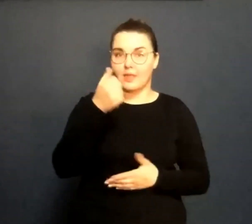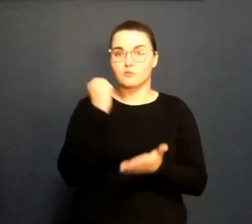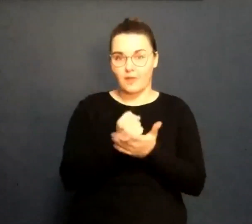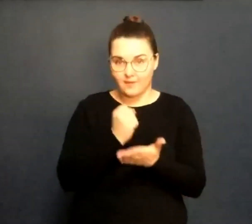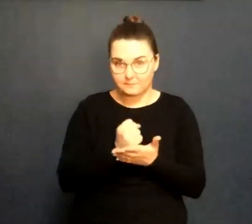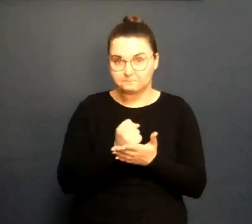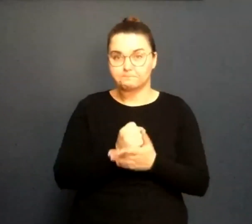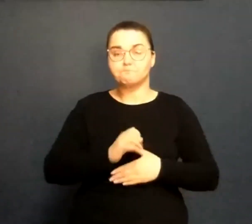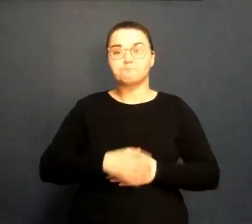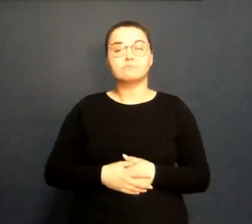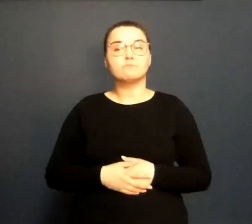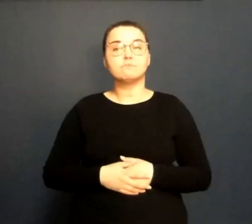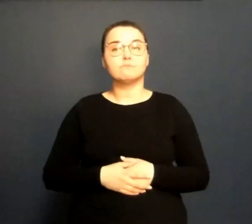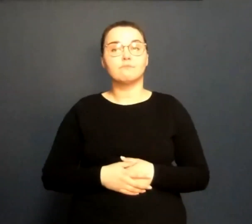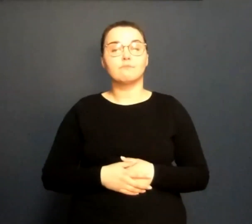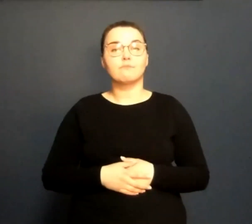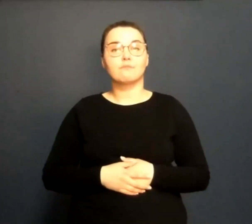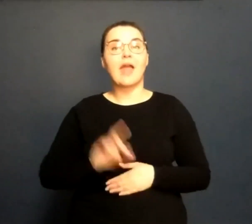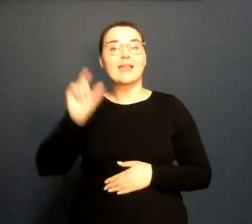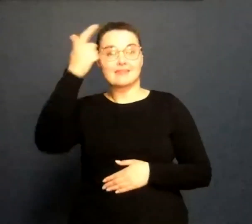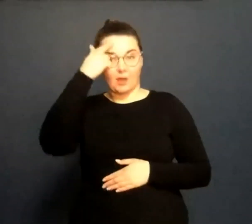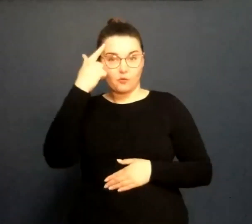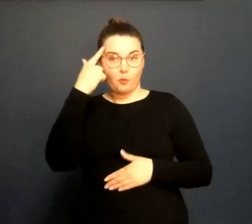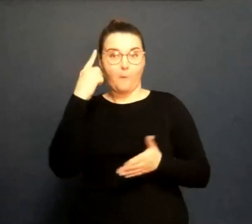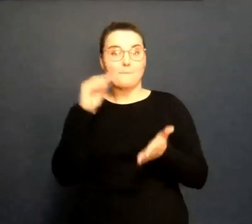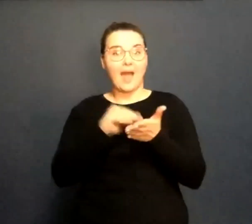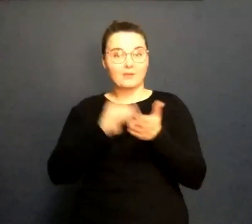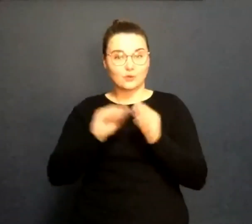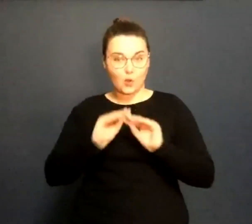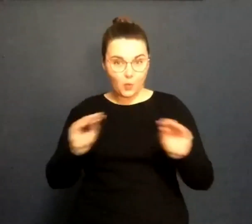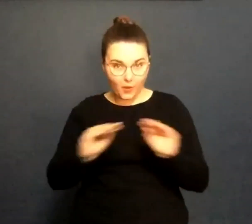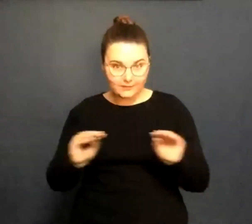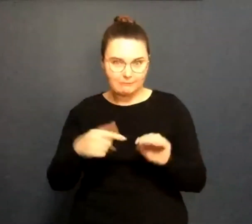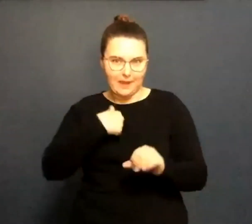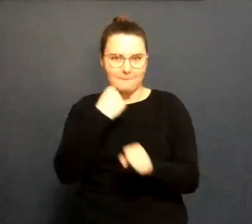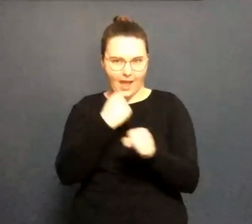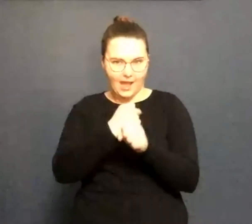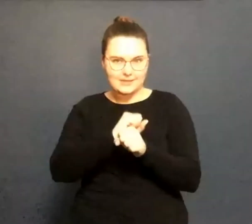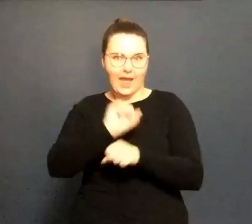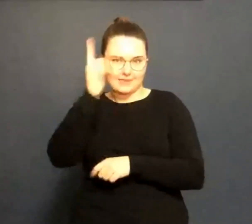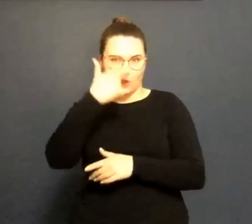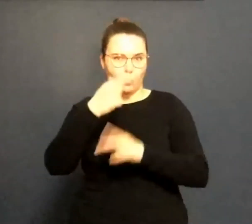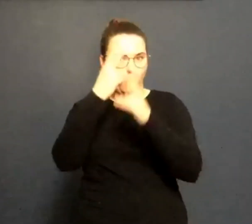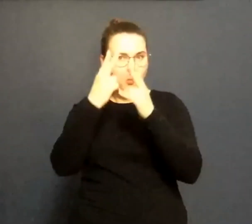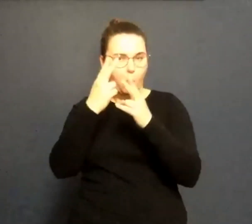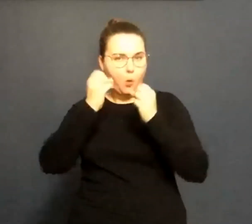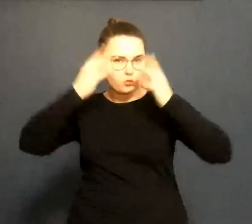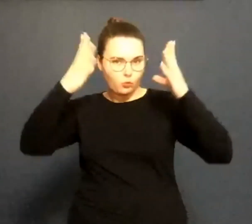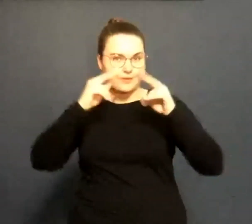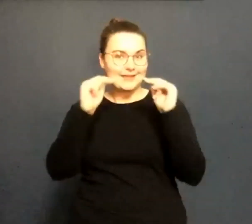Ponieważ Centrum Praktyk Edukacyjnych, Centrum Kultury Zamek, w którym pracuję, to jest przede wszystkim taki